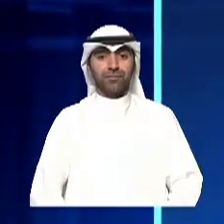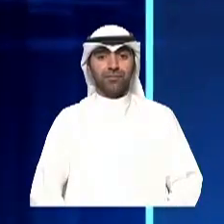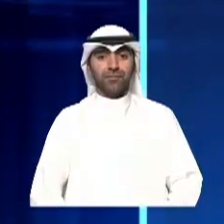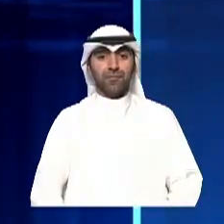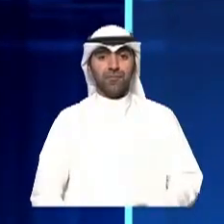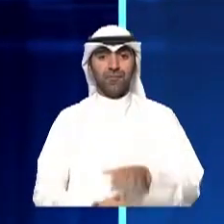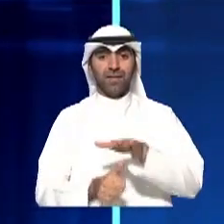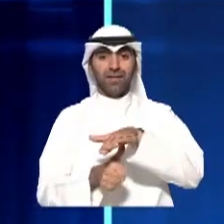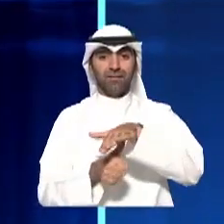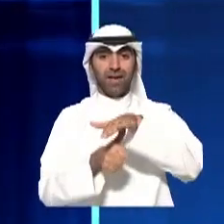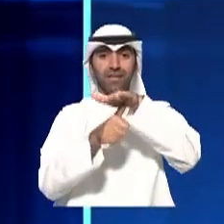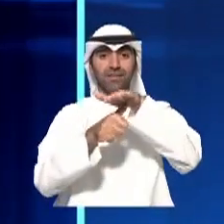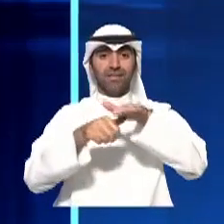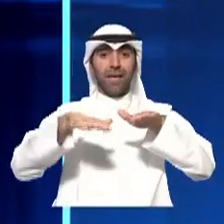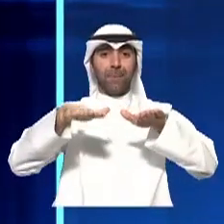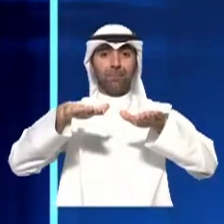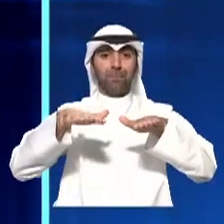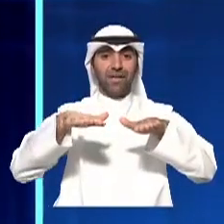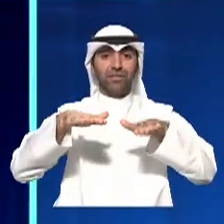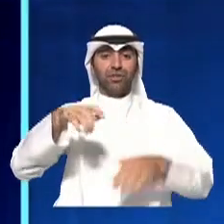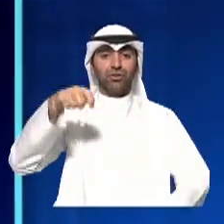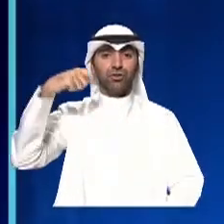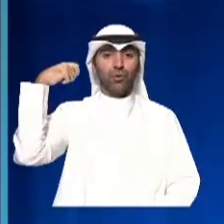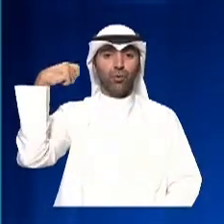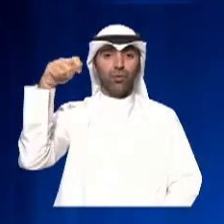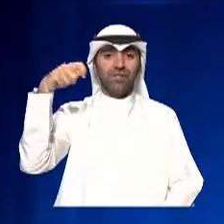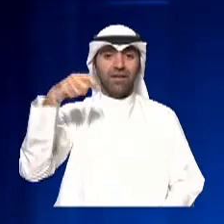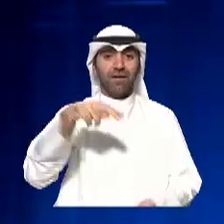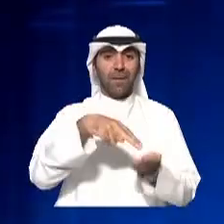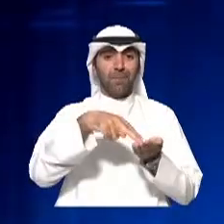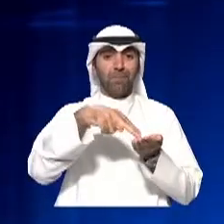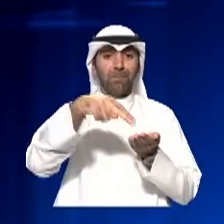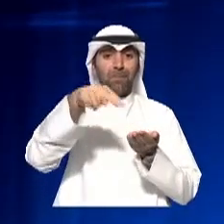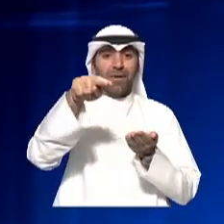كما بعث سمو الشيخ صباح خالد الحمد الصباح